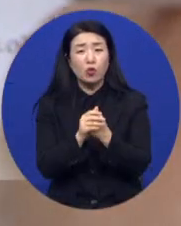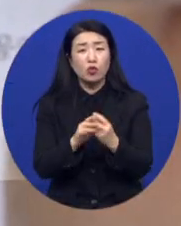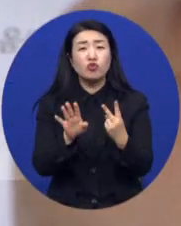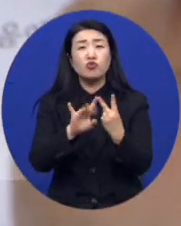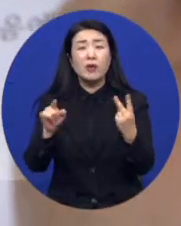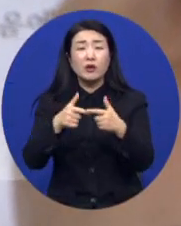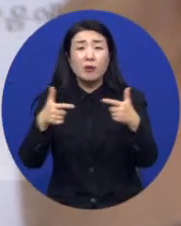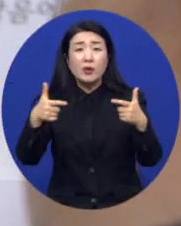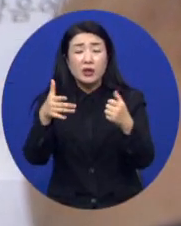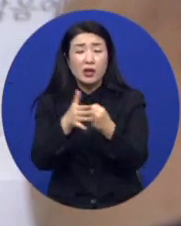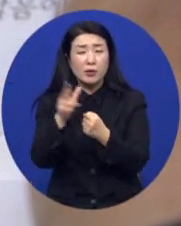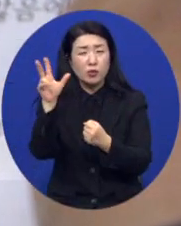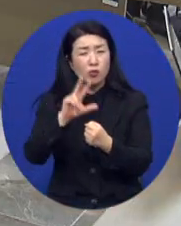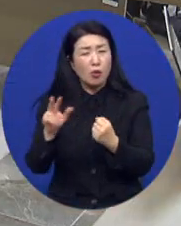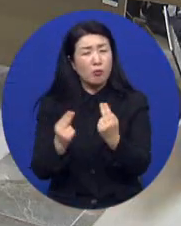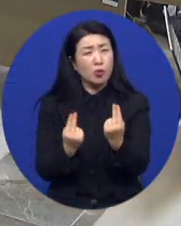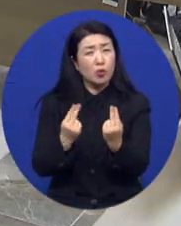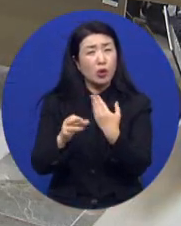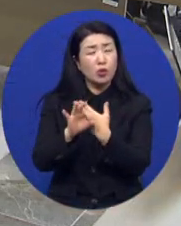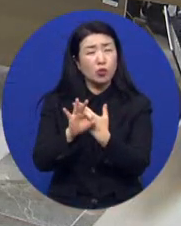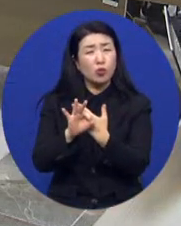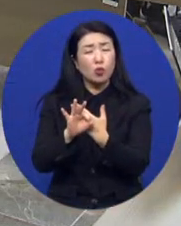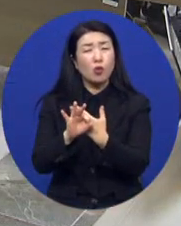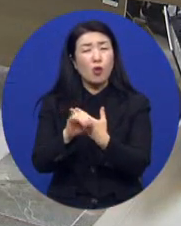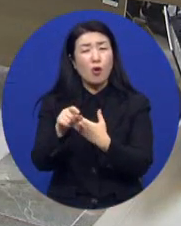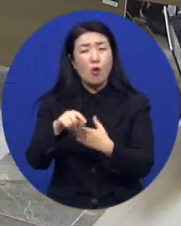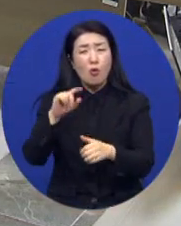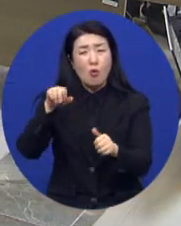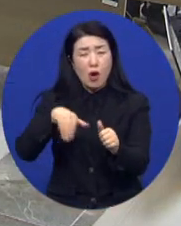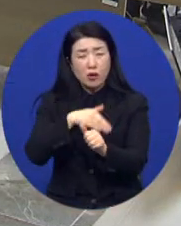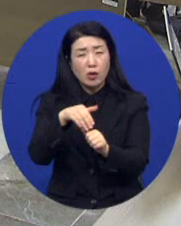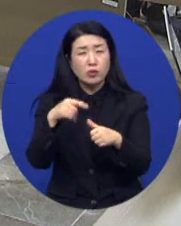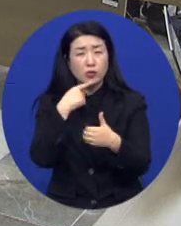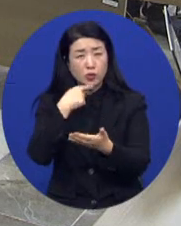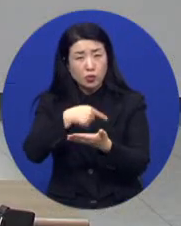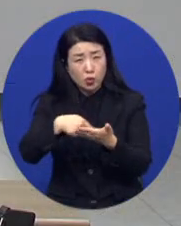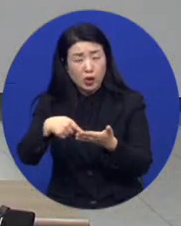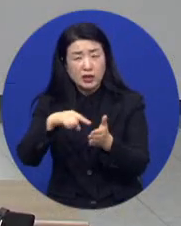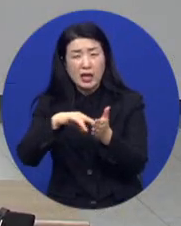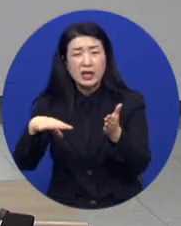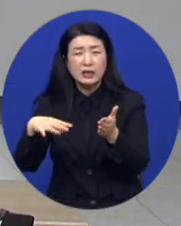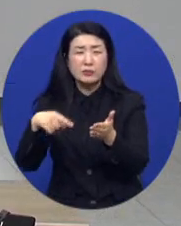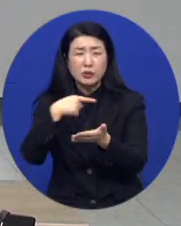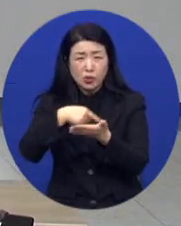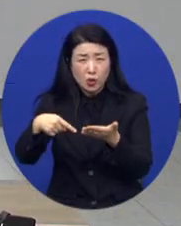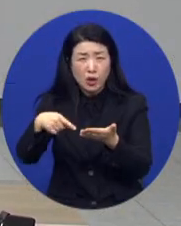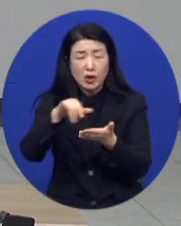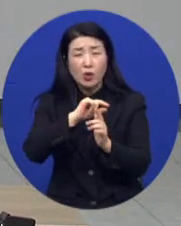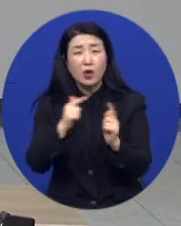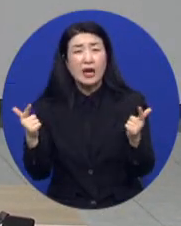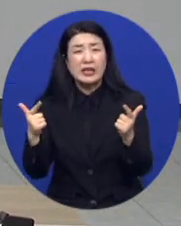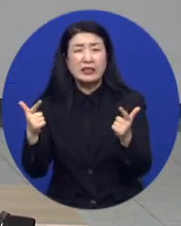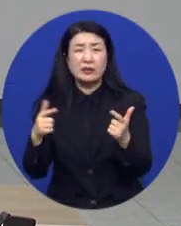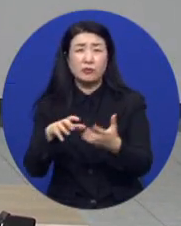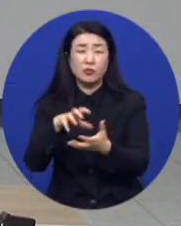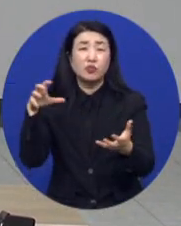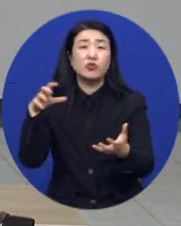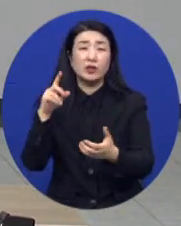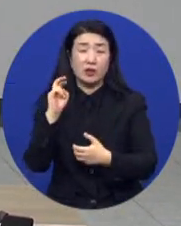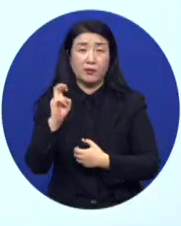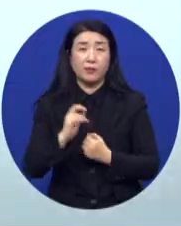배 이상 넓다며 불필요하게 환경을 훼손하고 세금을 낭비하는 과잉시설이라고 주장했습니다